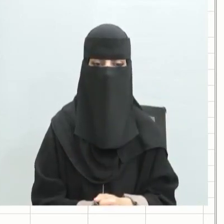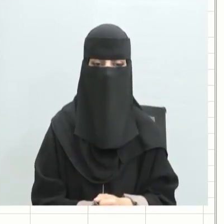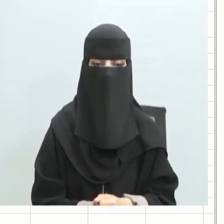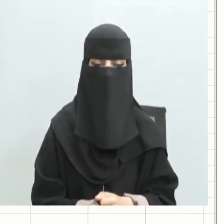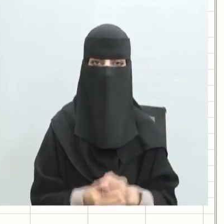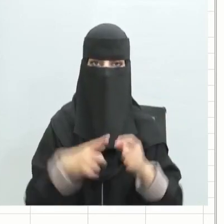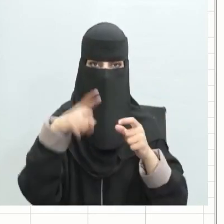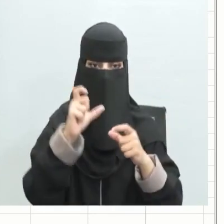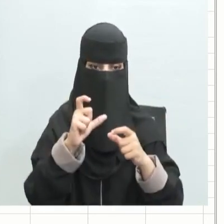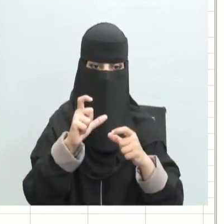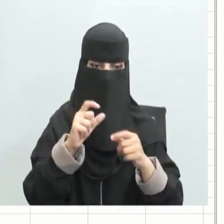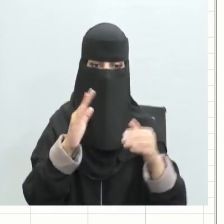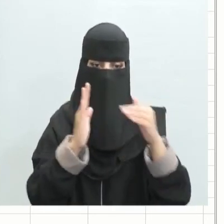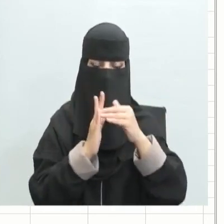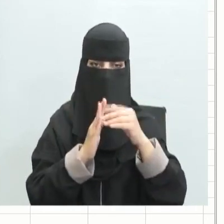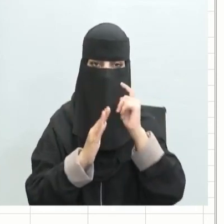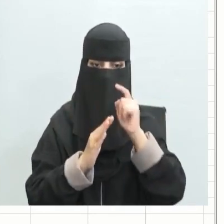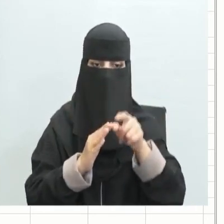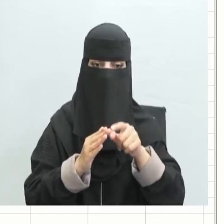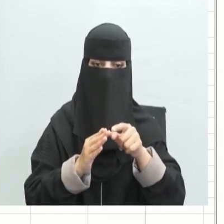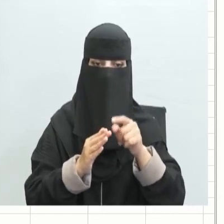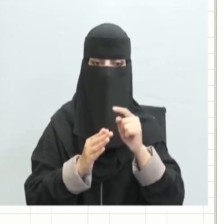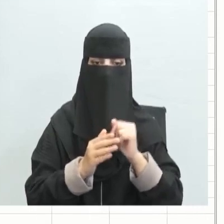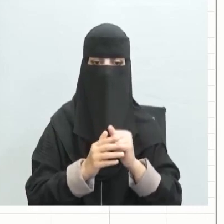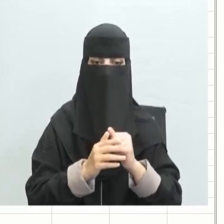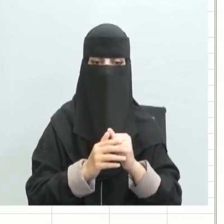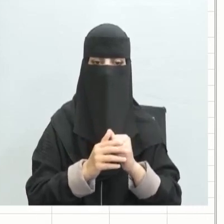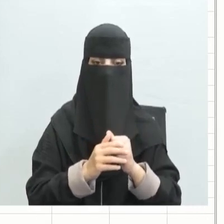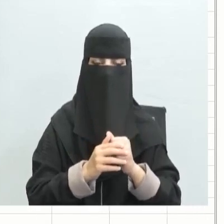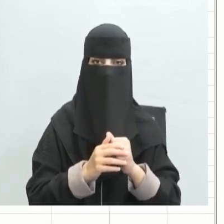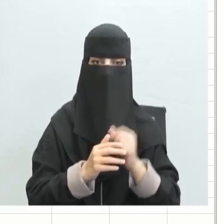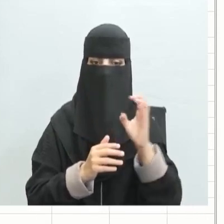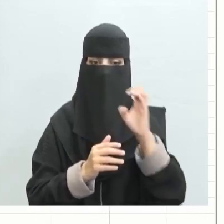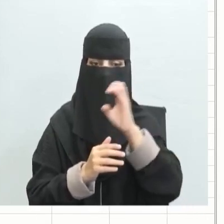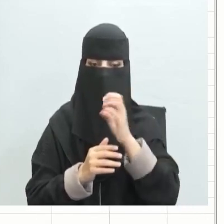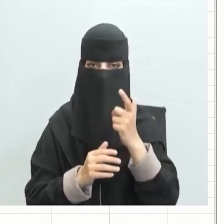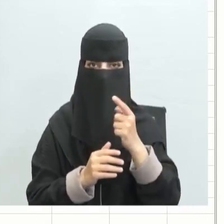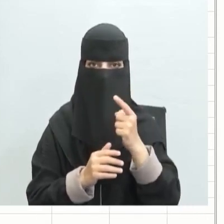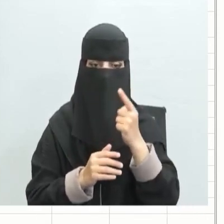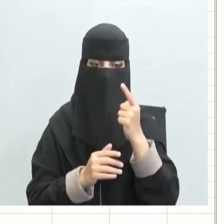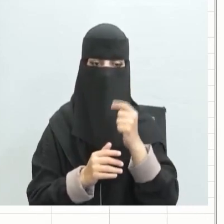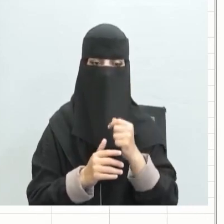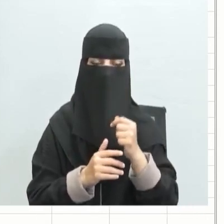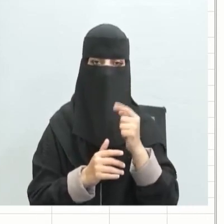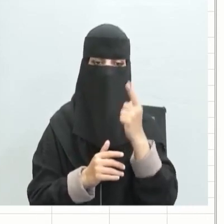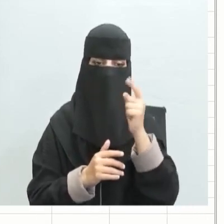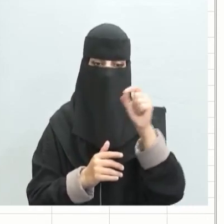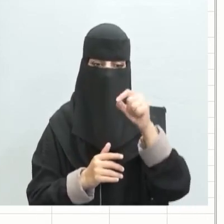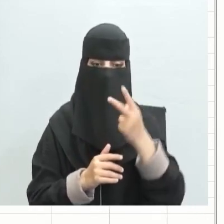واقفل القوس فبالتالي حيعطي الان اللي هو الضلع b اللي هو يمثل